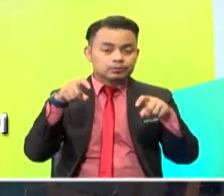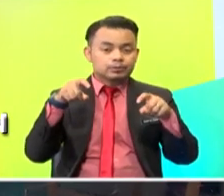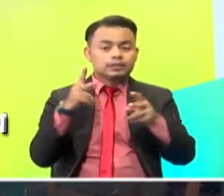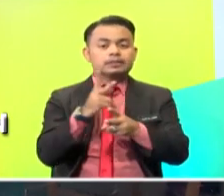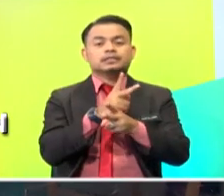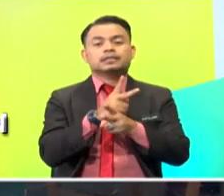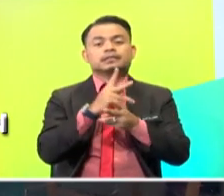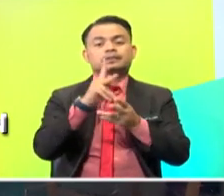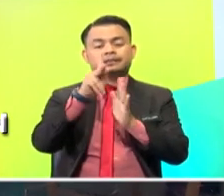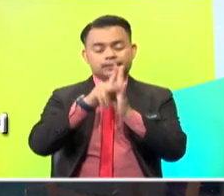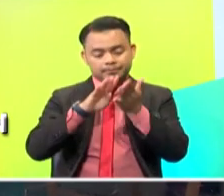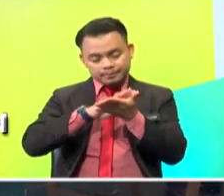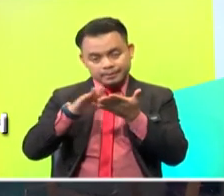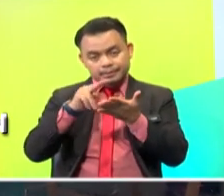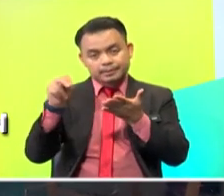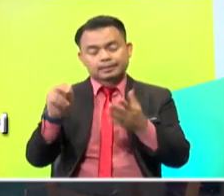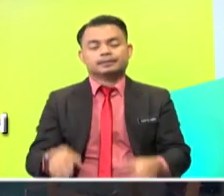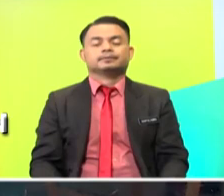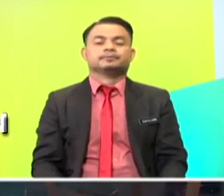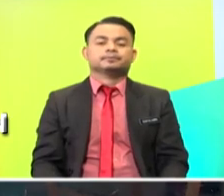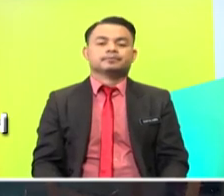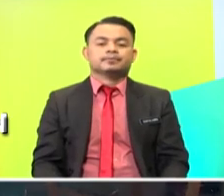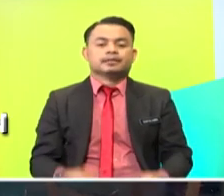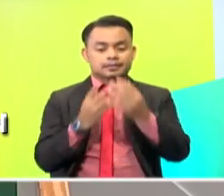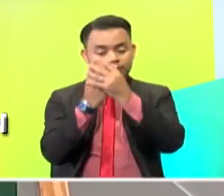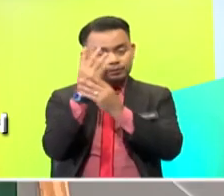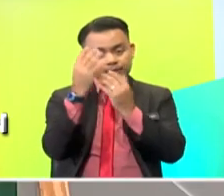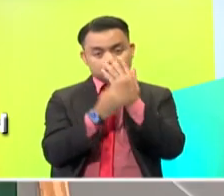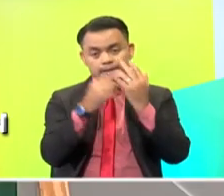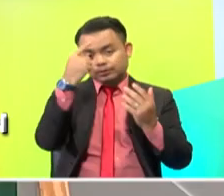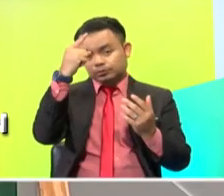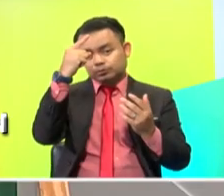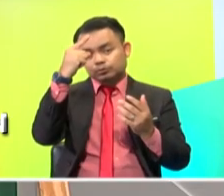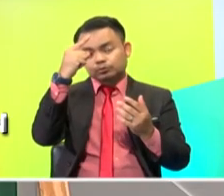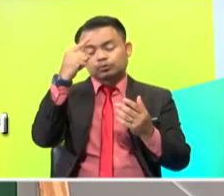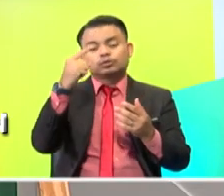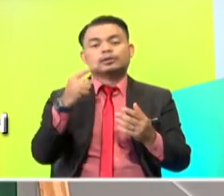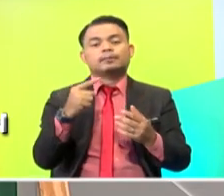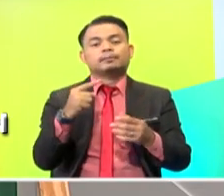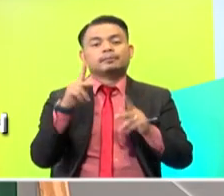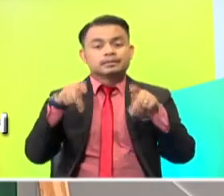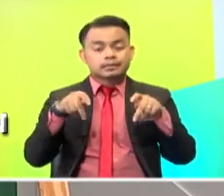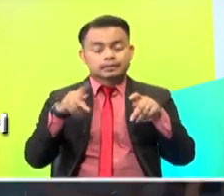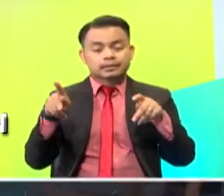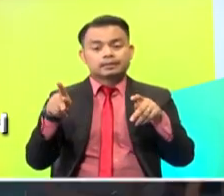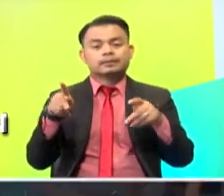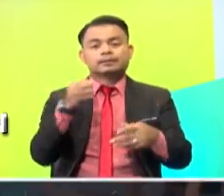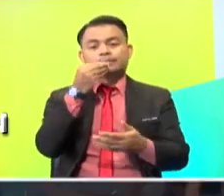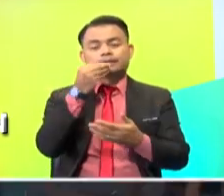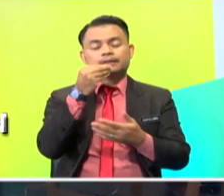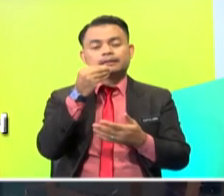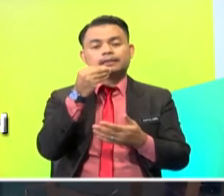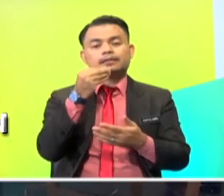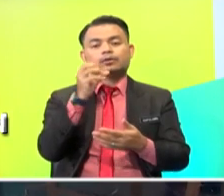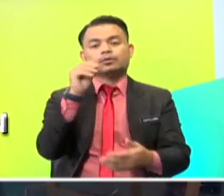Oh jadi itu perlu makan sarung tangan untuk mengelakkan kita mencemari mahamas karena kita Oke say goodbye